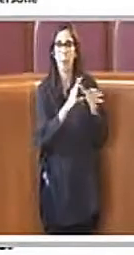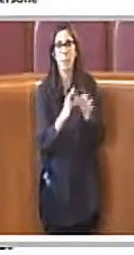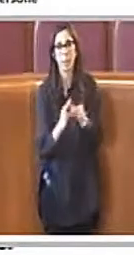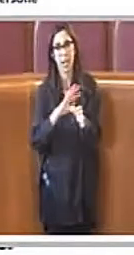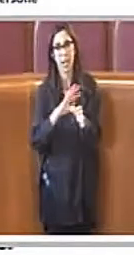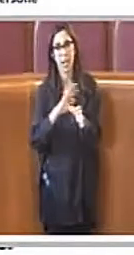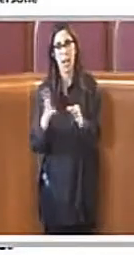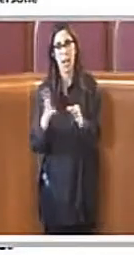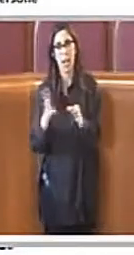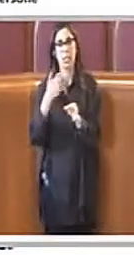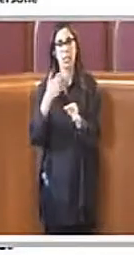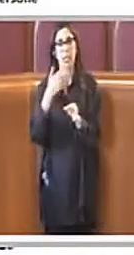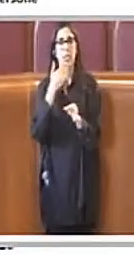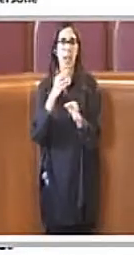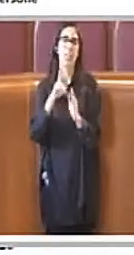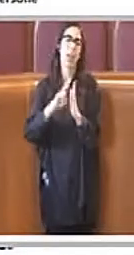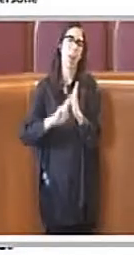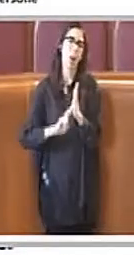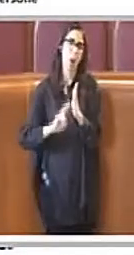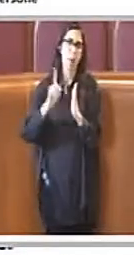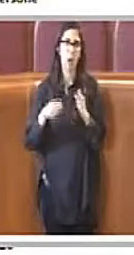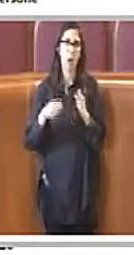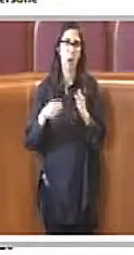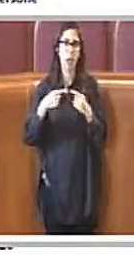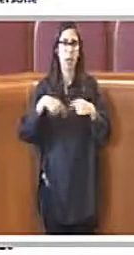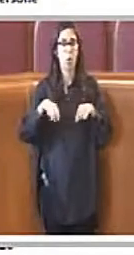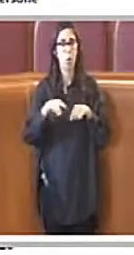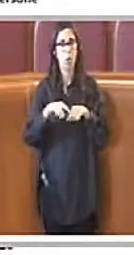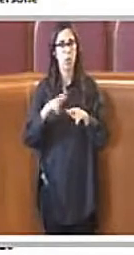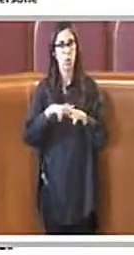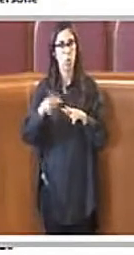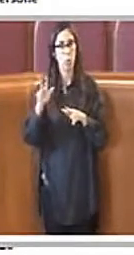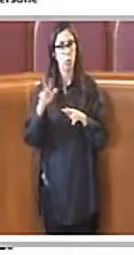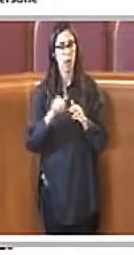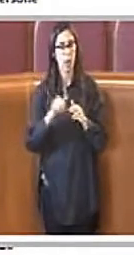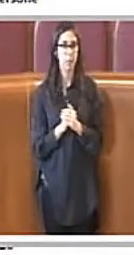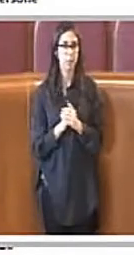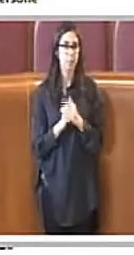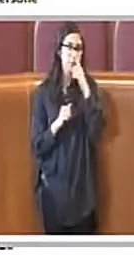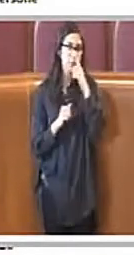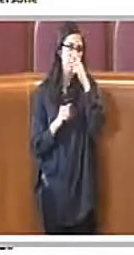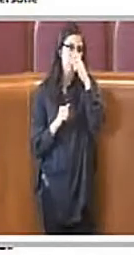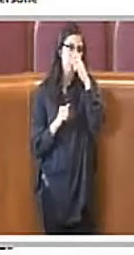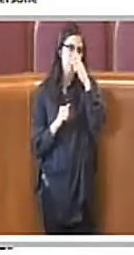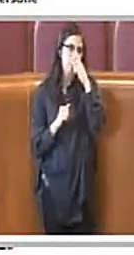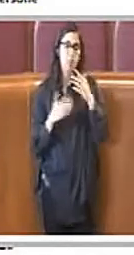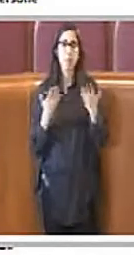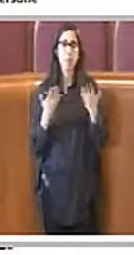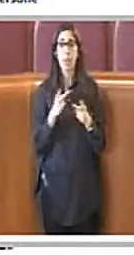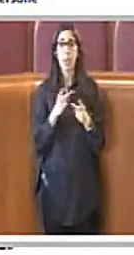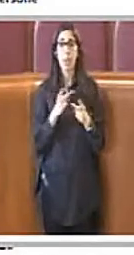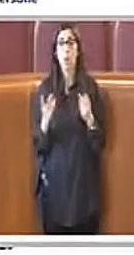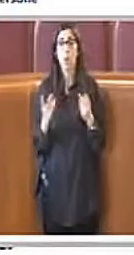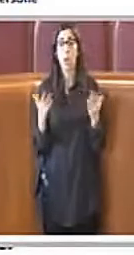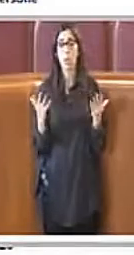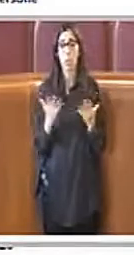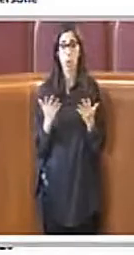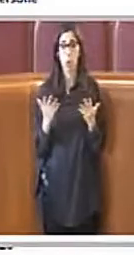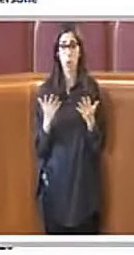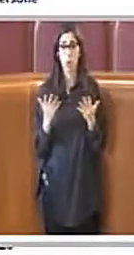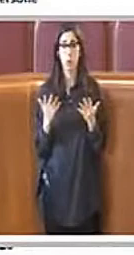ovviamente il regolamento del Consiglio Comunale. E quello che si è quindi cercato di fare è prima di tutto di